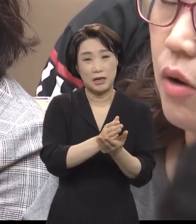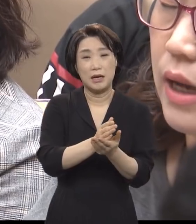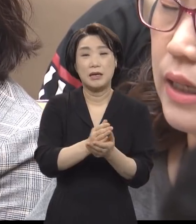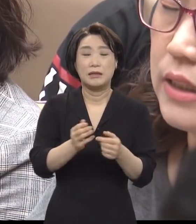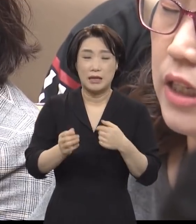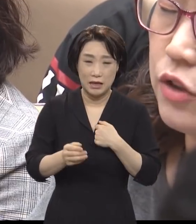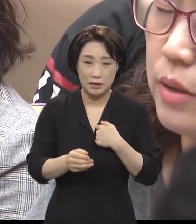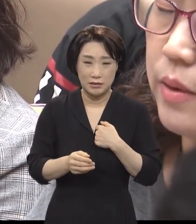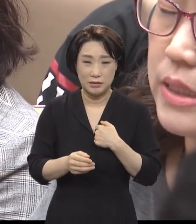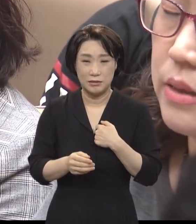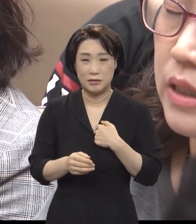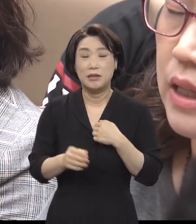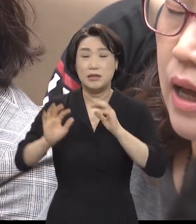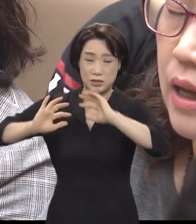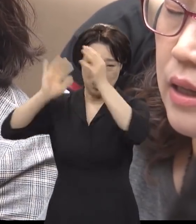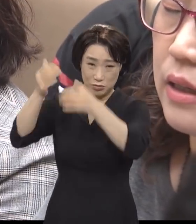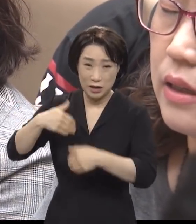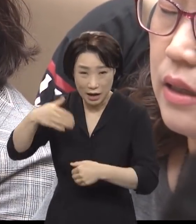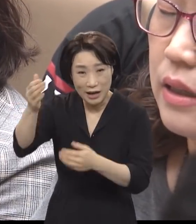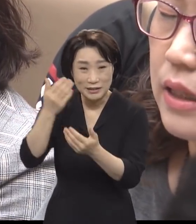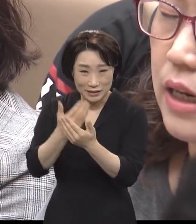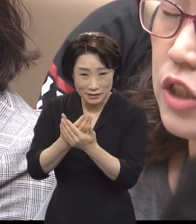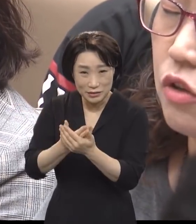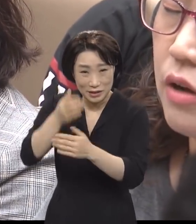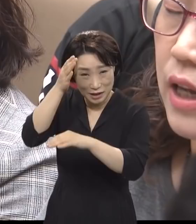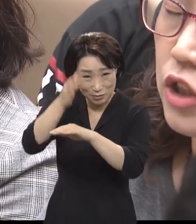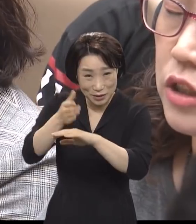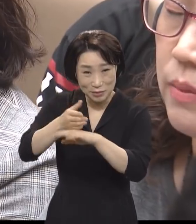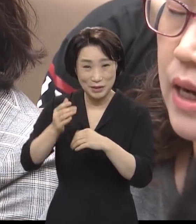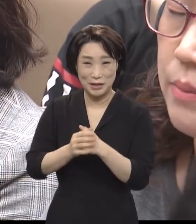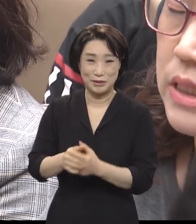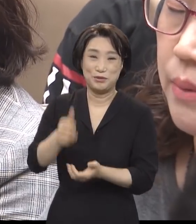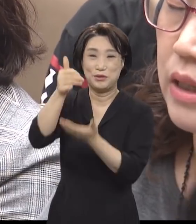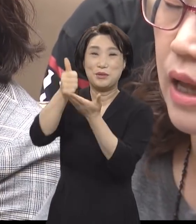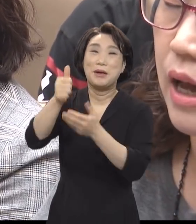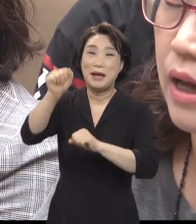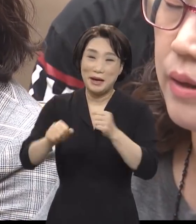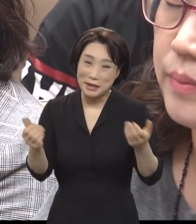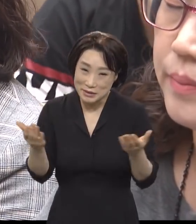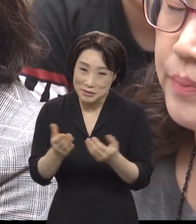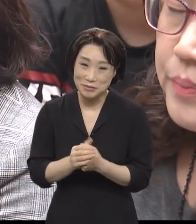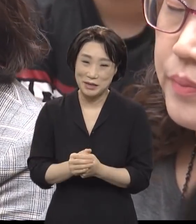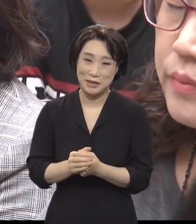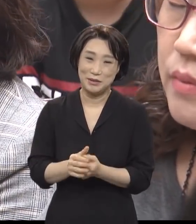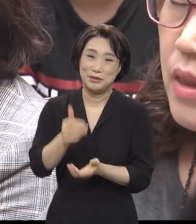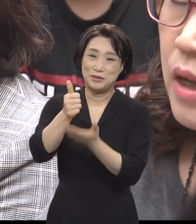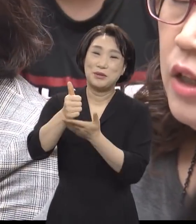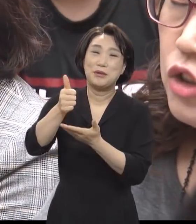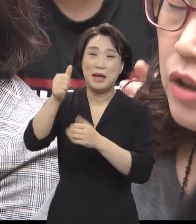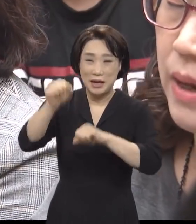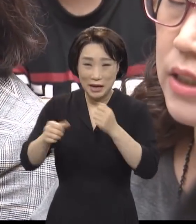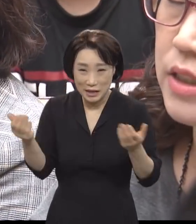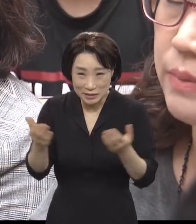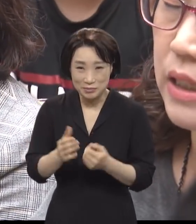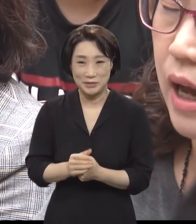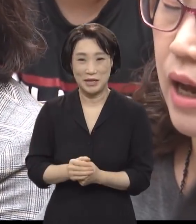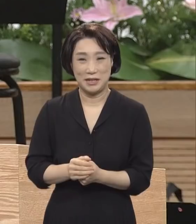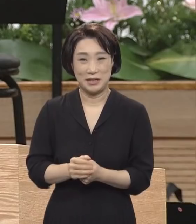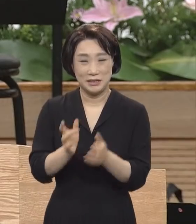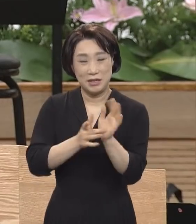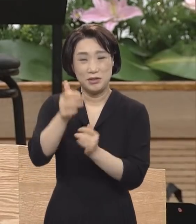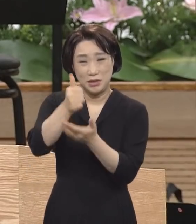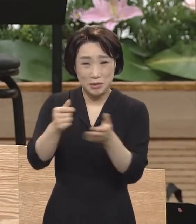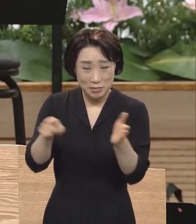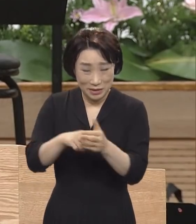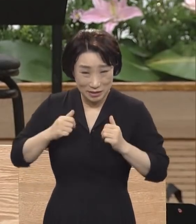나는 천국 가게 하심을 감사합니다 주님이 하셨습니다 주님이 하셨습니다 예수